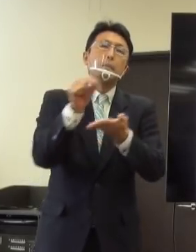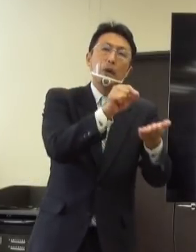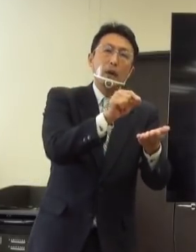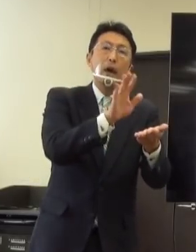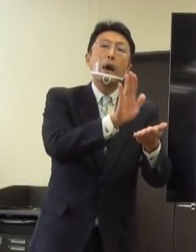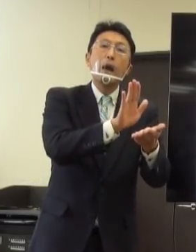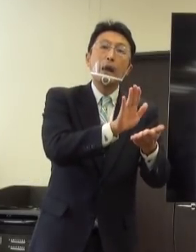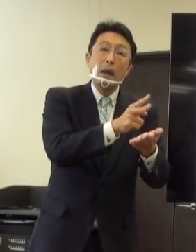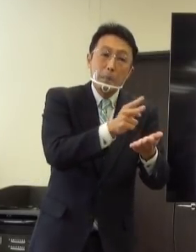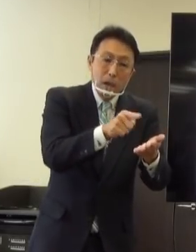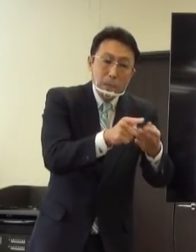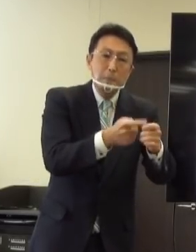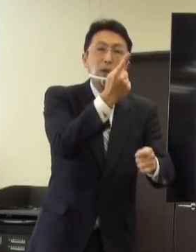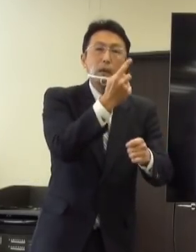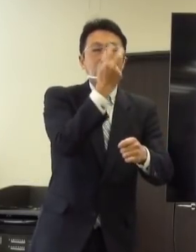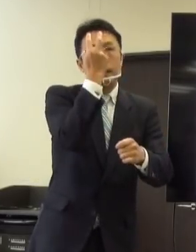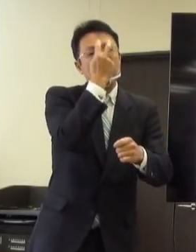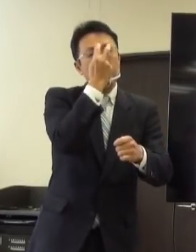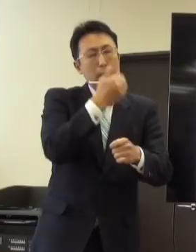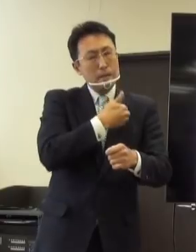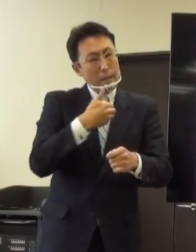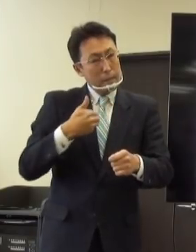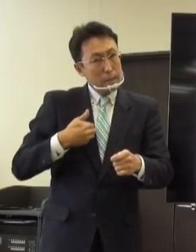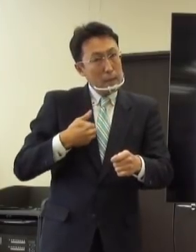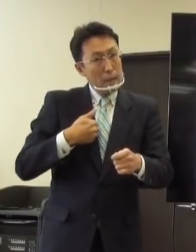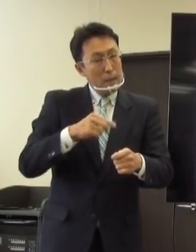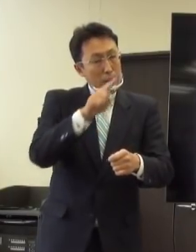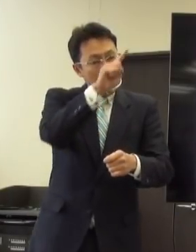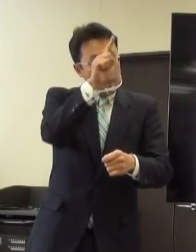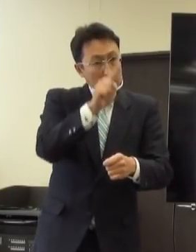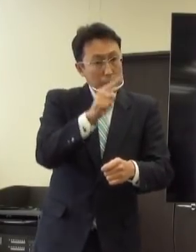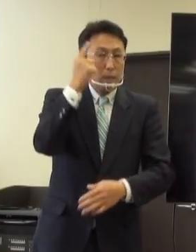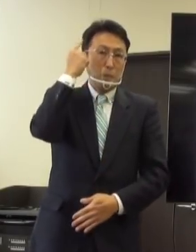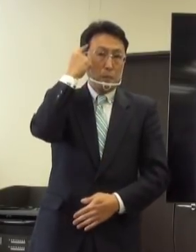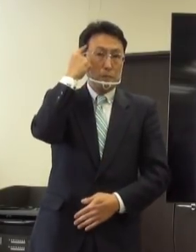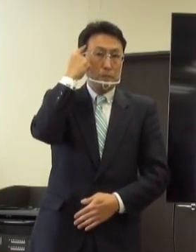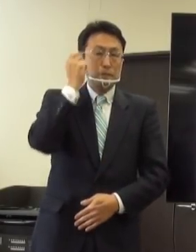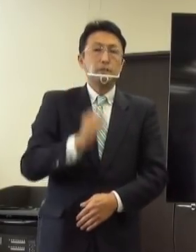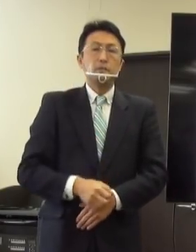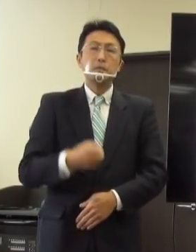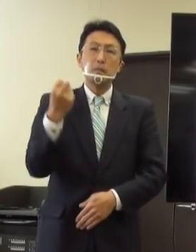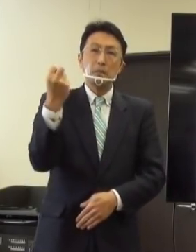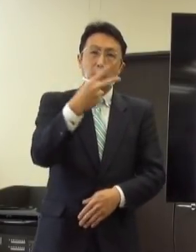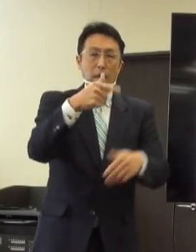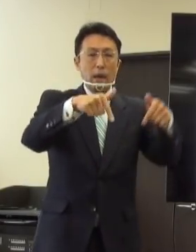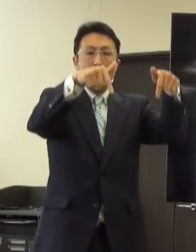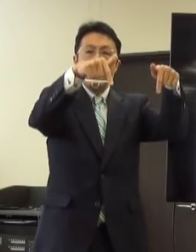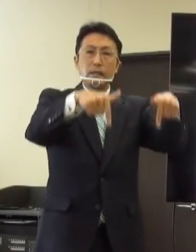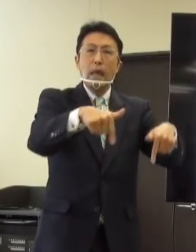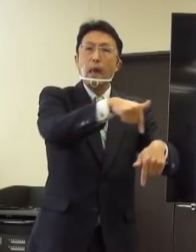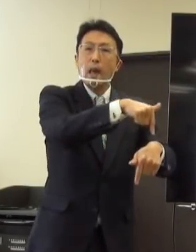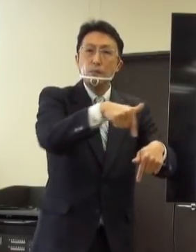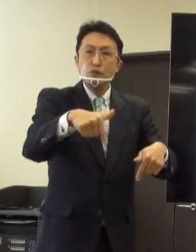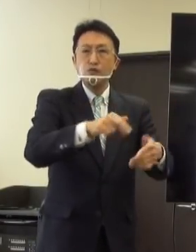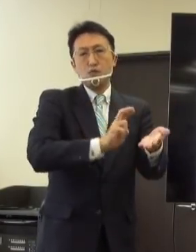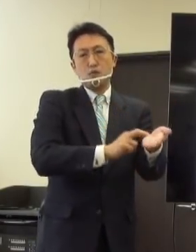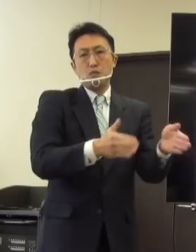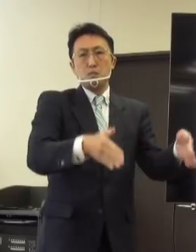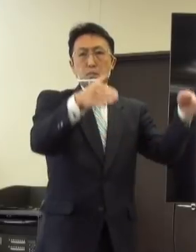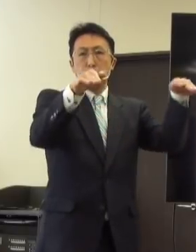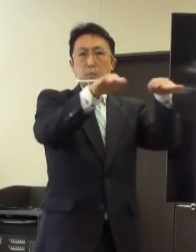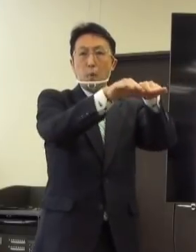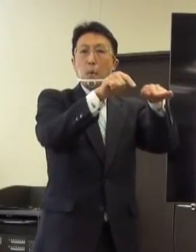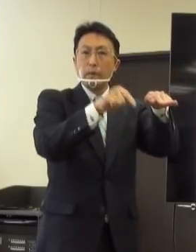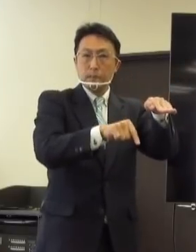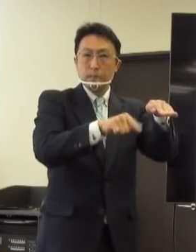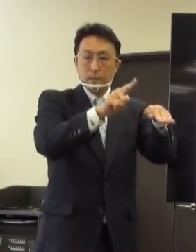まあできたんだろうと思います。それからこちらの病院はですね、要はその高齢の介護が必要とされる方が非常に